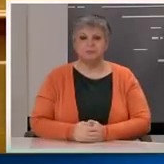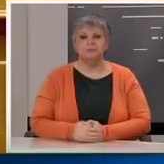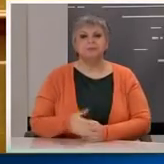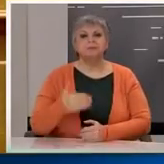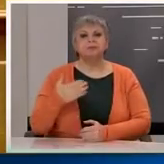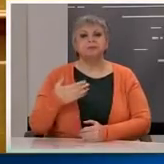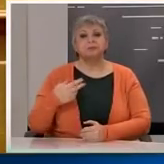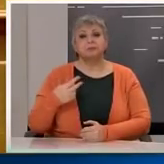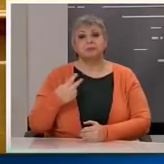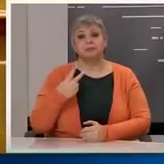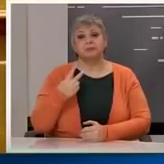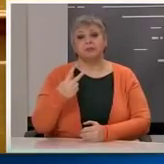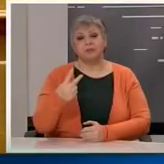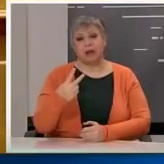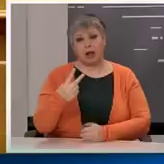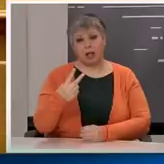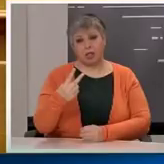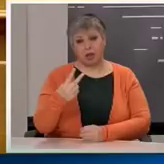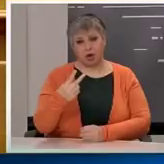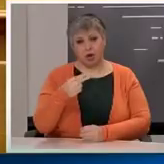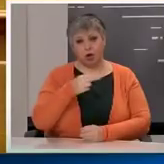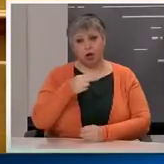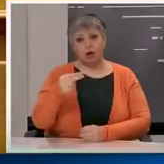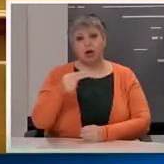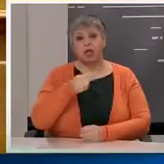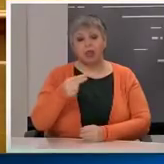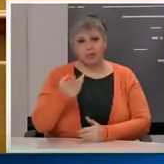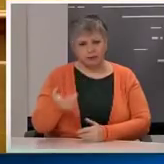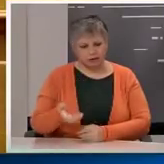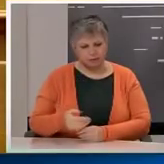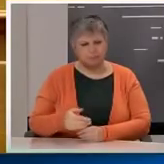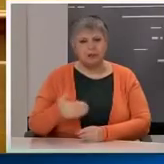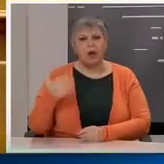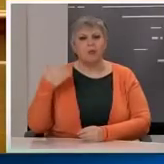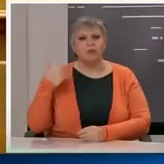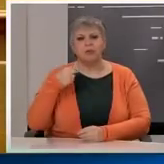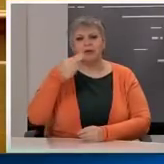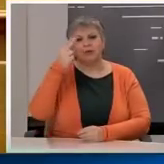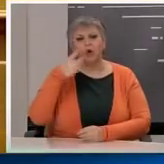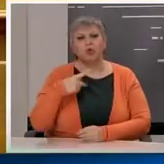Στις δύο υποτιθέμενες βασικές κατηγορίες. Ήδη έχει απαντήσει ο Παναγιώτης ο Κουρουπλής, νομίζω εξαιρετικά.